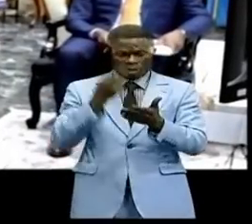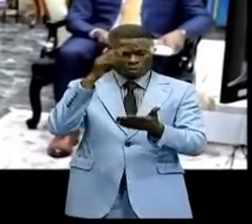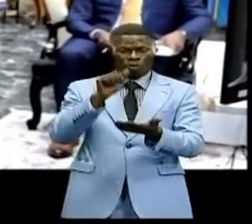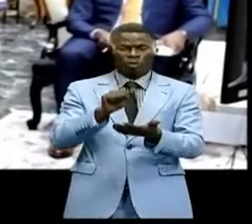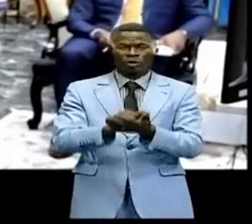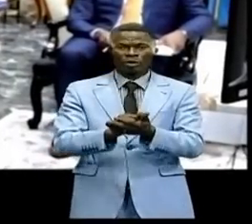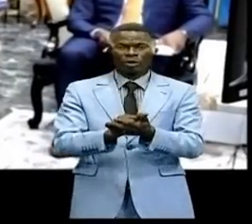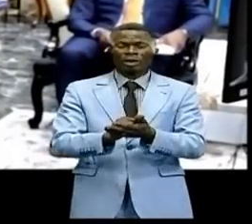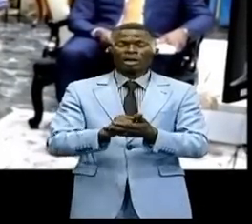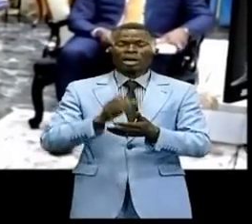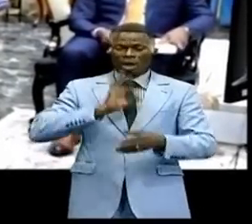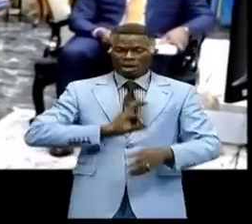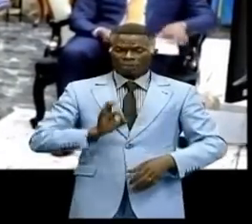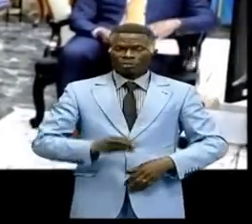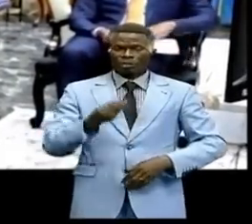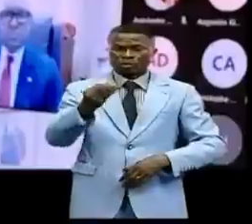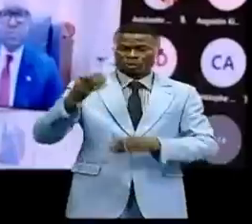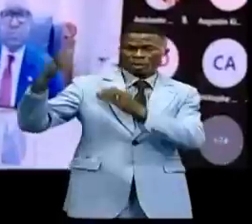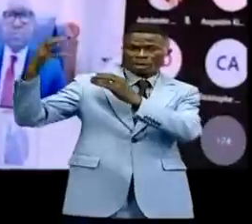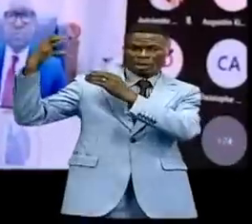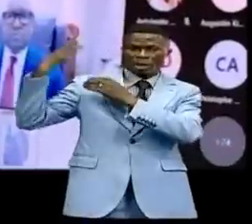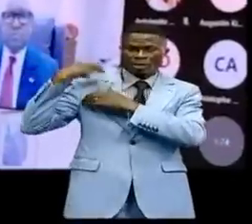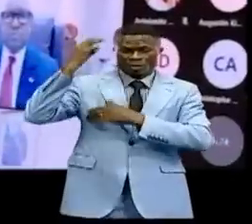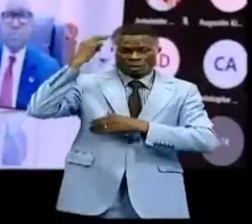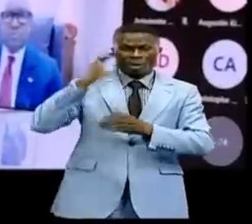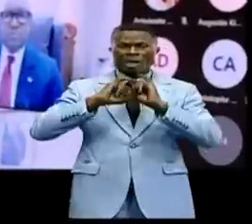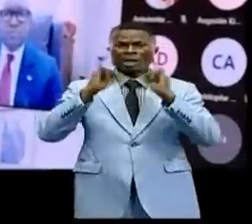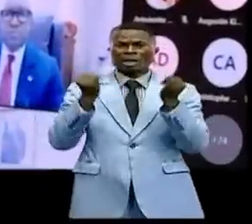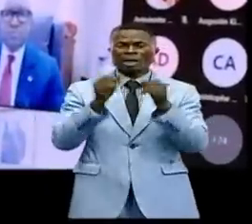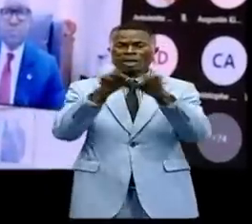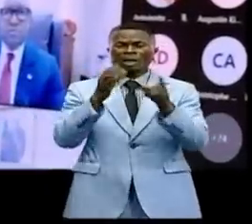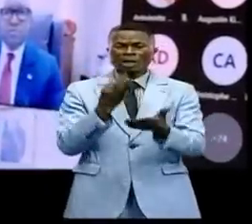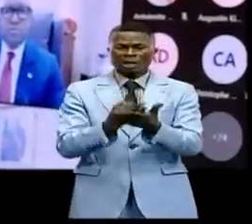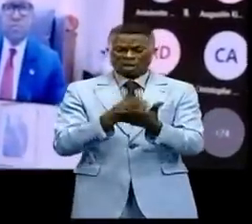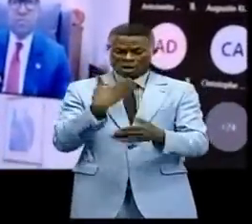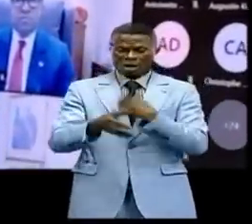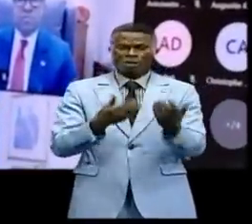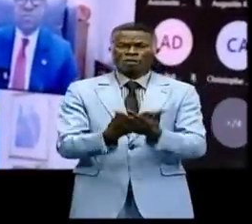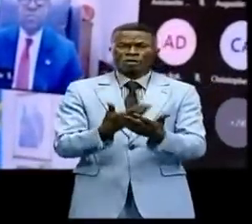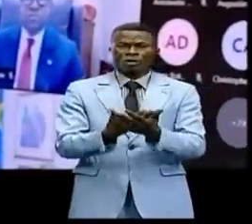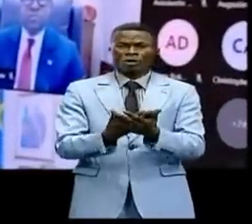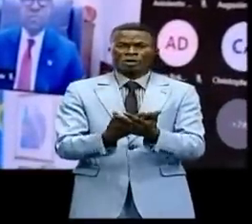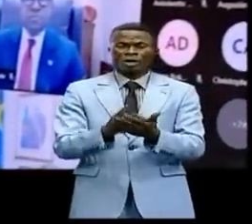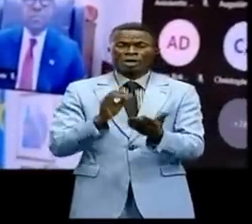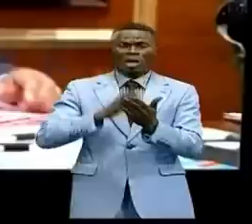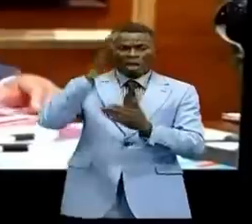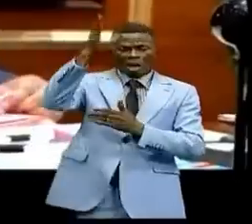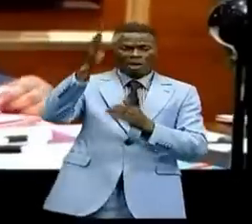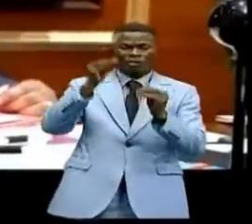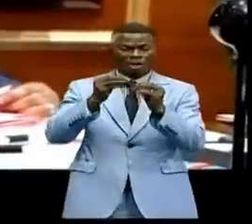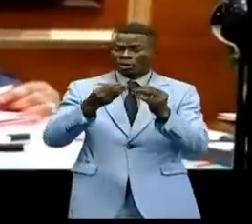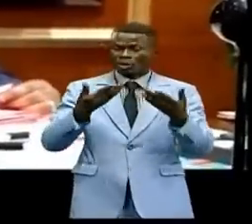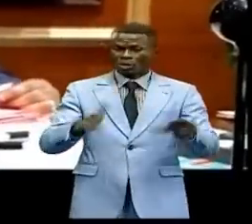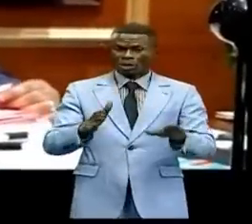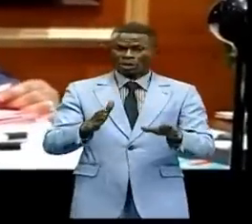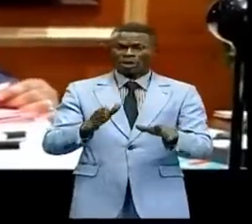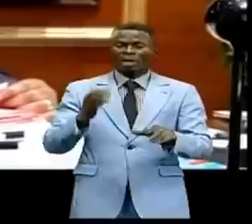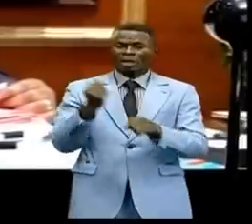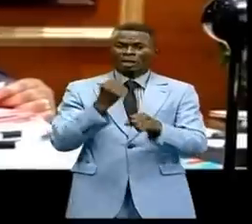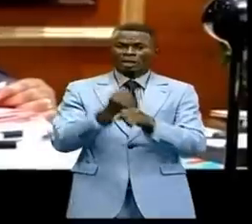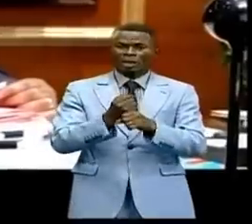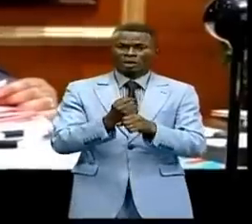faire, il a chargé le ministre de l'Industrie et des Finances de finaliser avant le prochain Conseil le processus